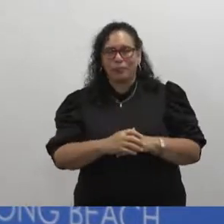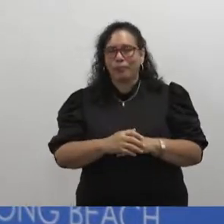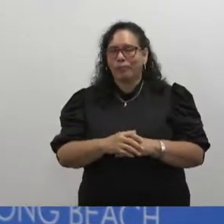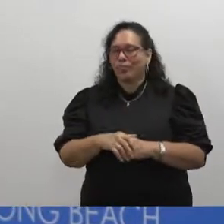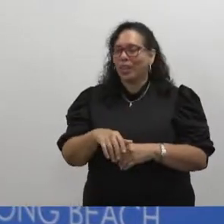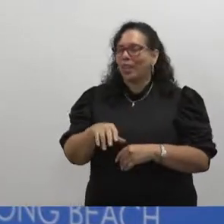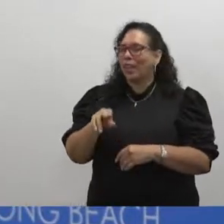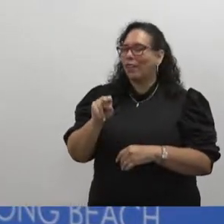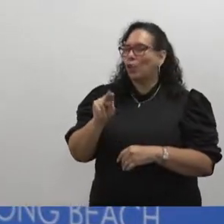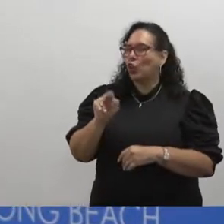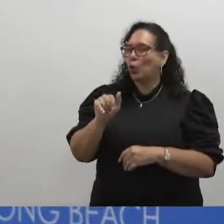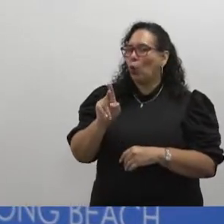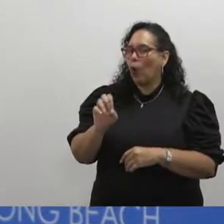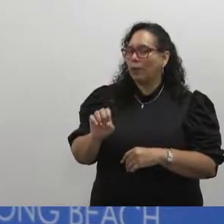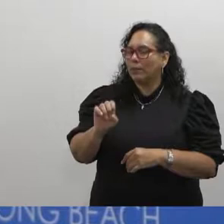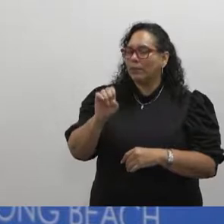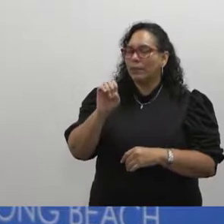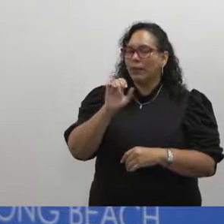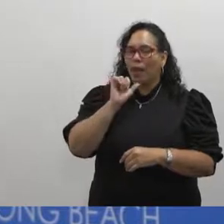hai bản tòa thời tiết cứ